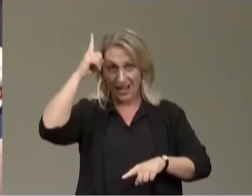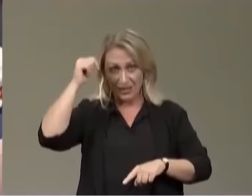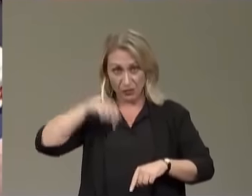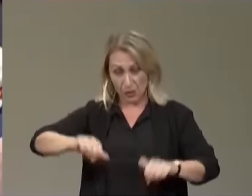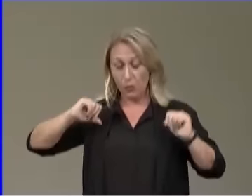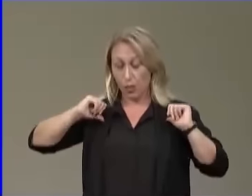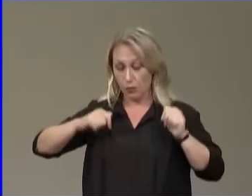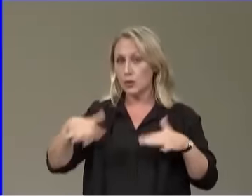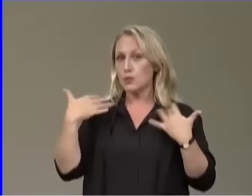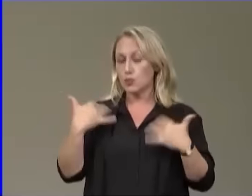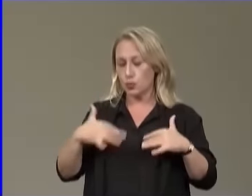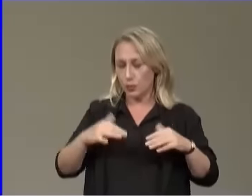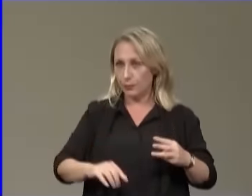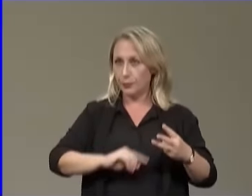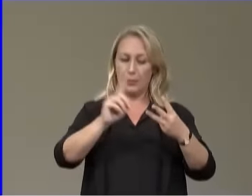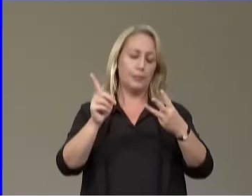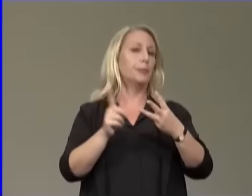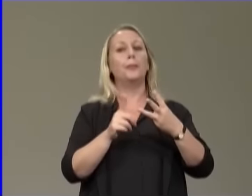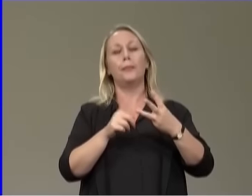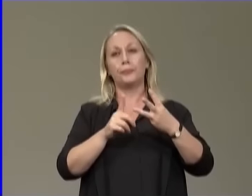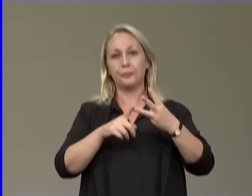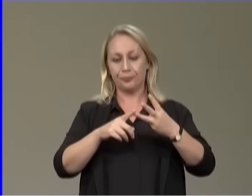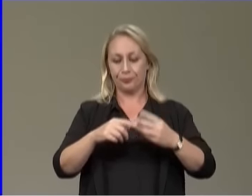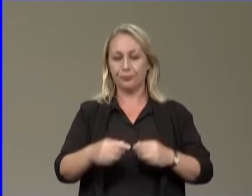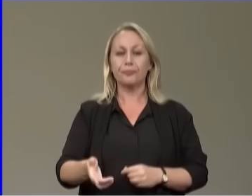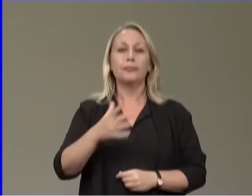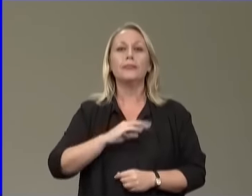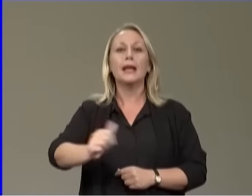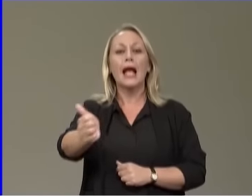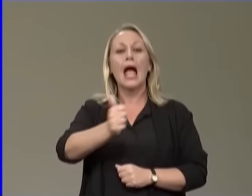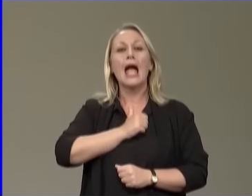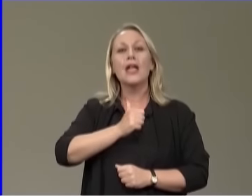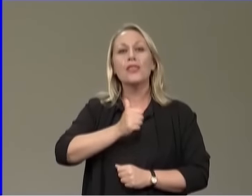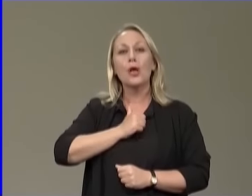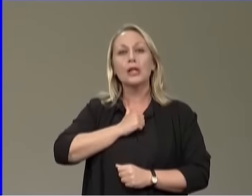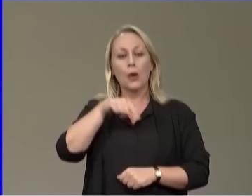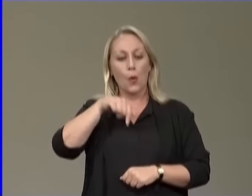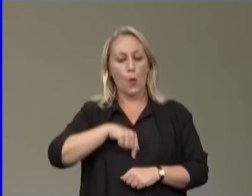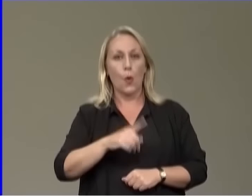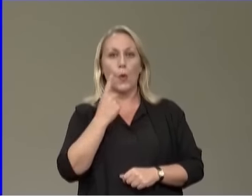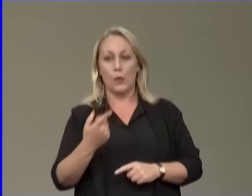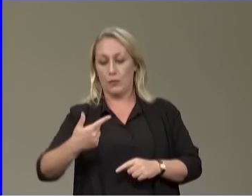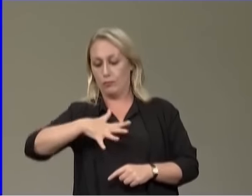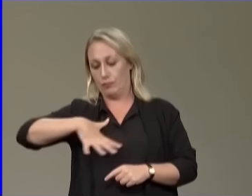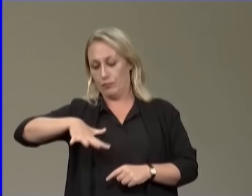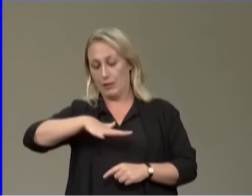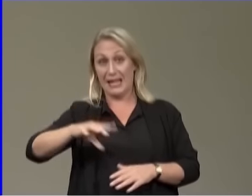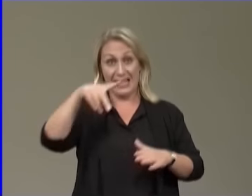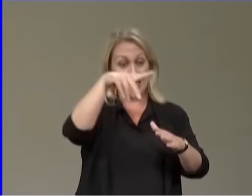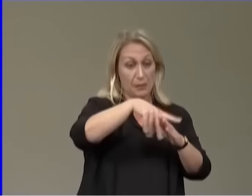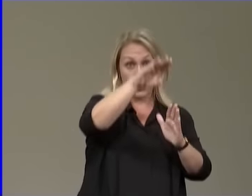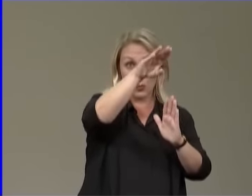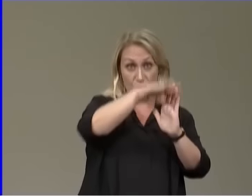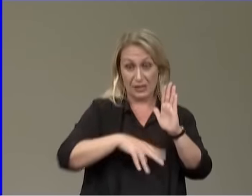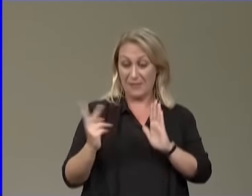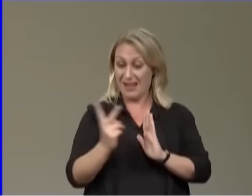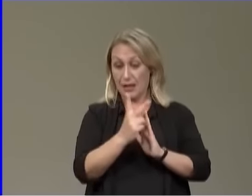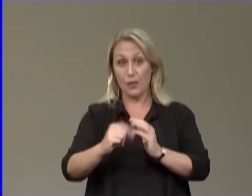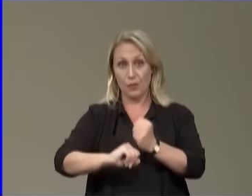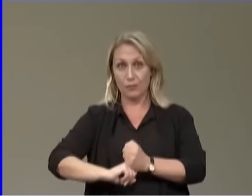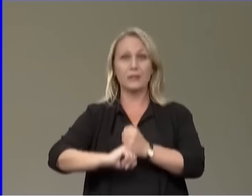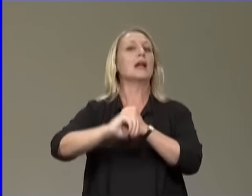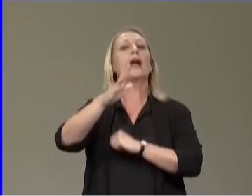πρωτοβουλία. Τρίτον, θέλουμε με τη στήριξη του ιδιωτικού τομέα και του τραπεζικού συστήματος να δρομολογήσουμε ένα